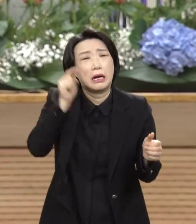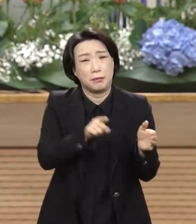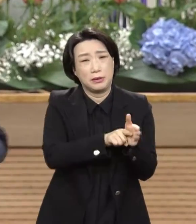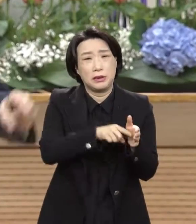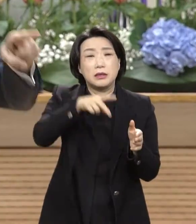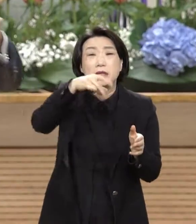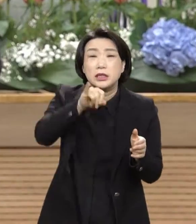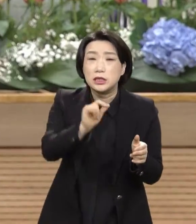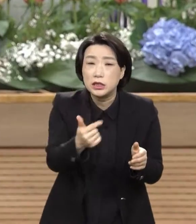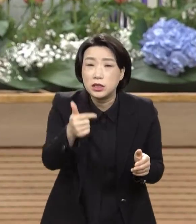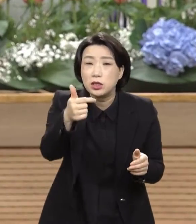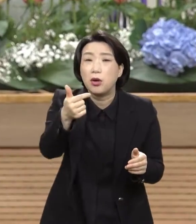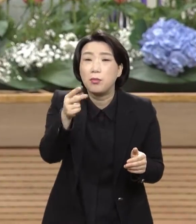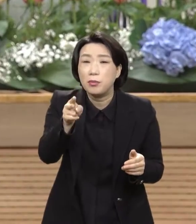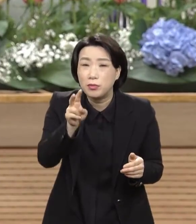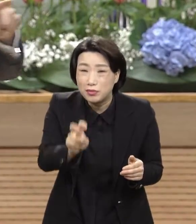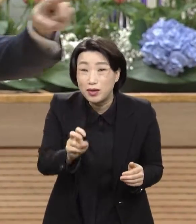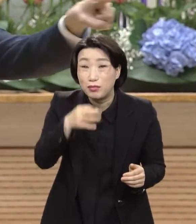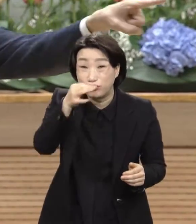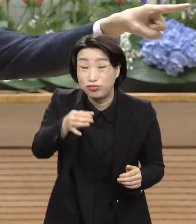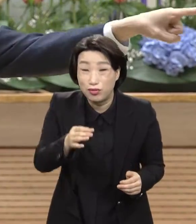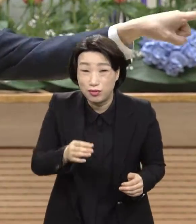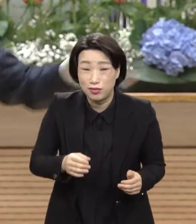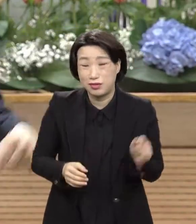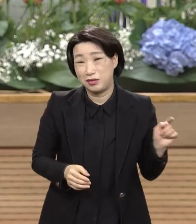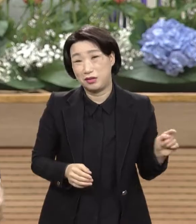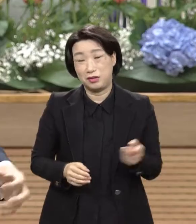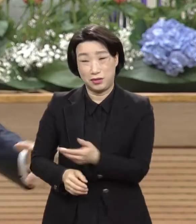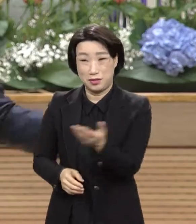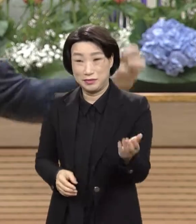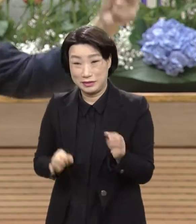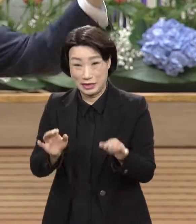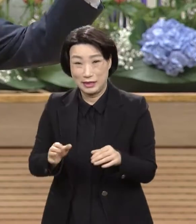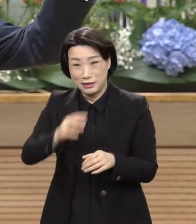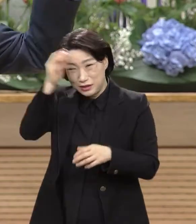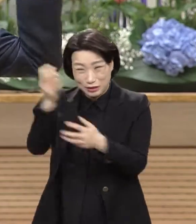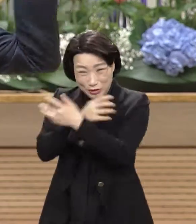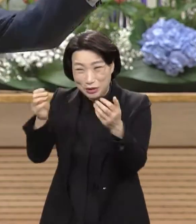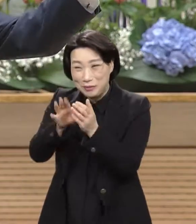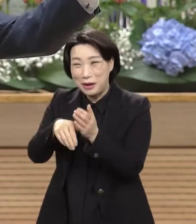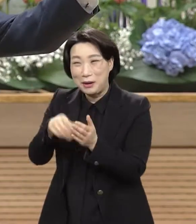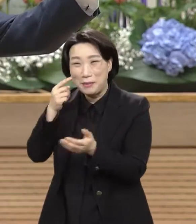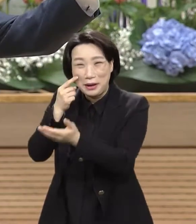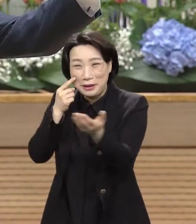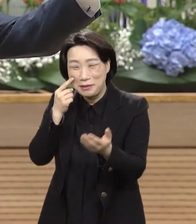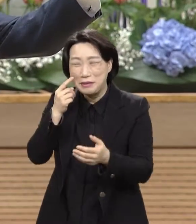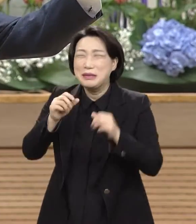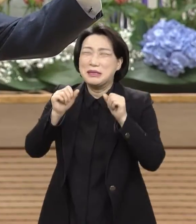하죠 여러분들이 성령이 충만할 때는